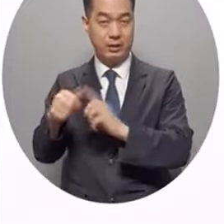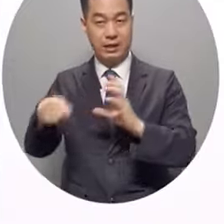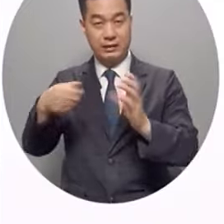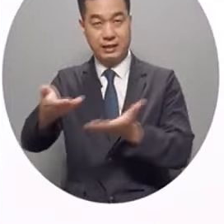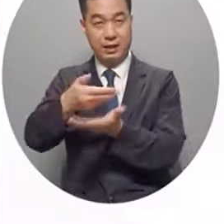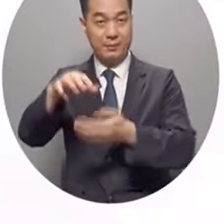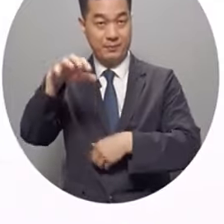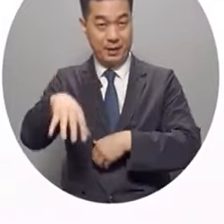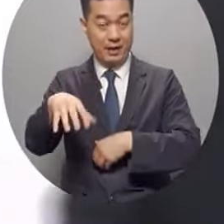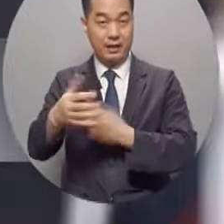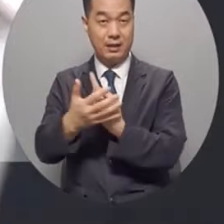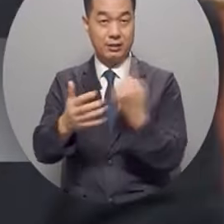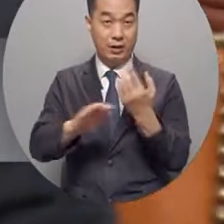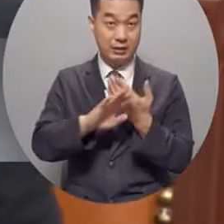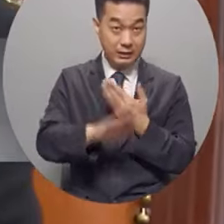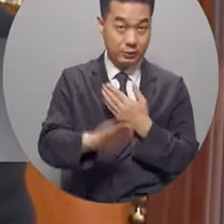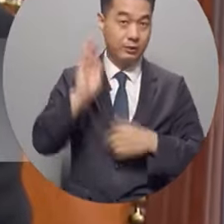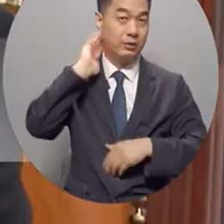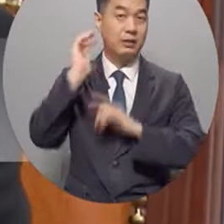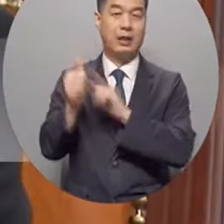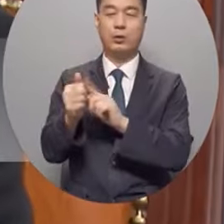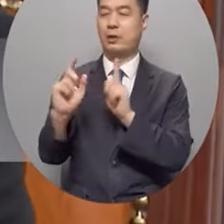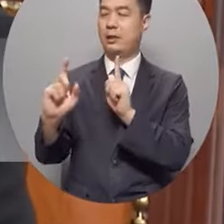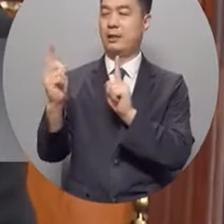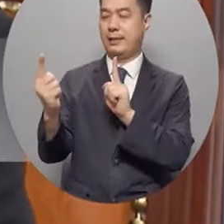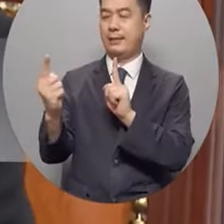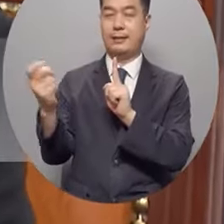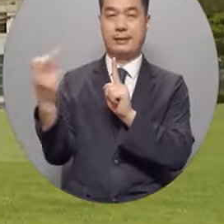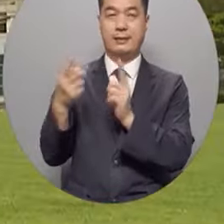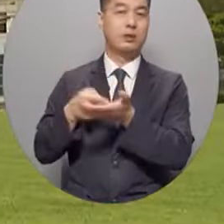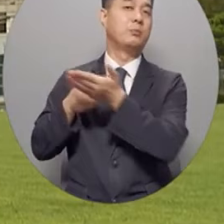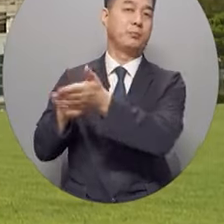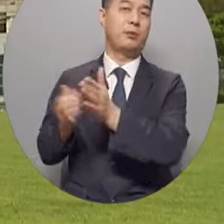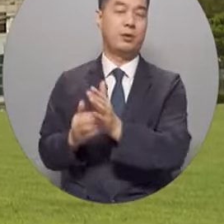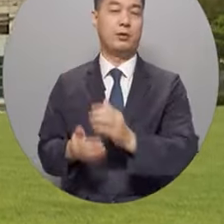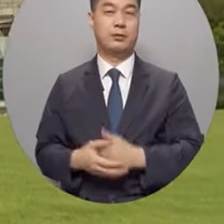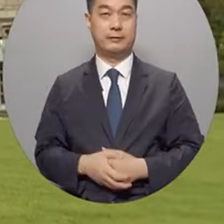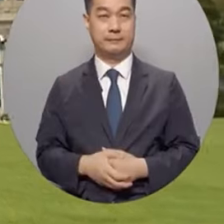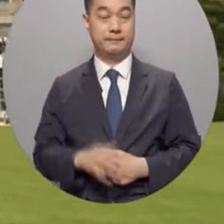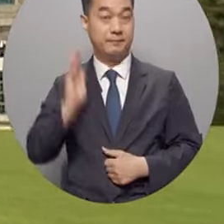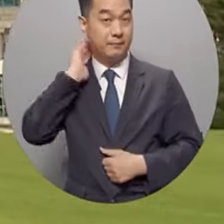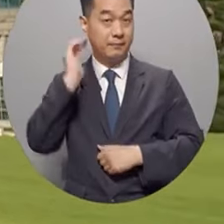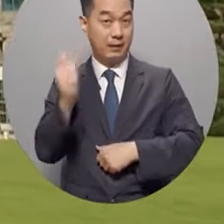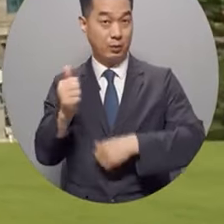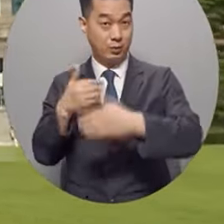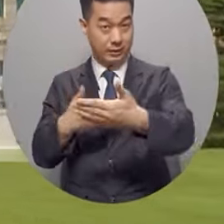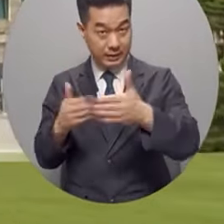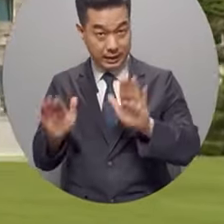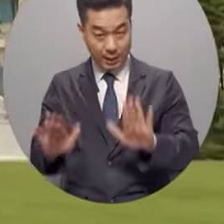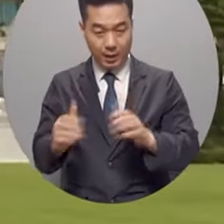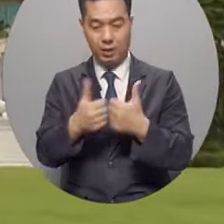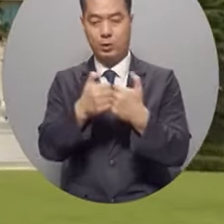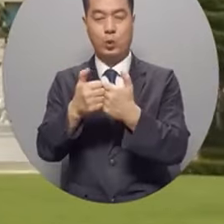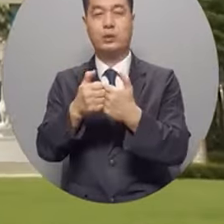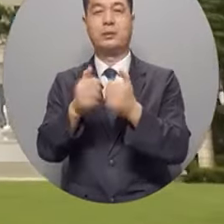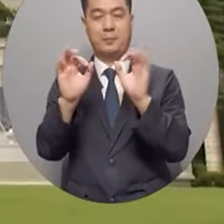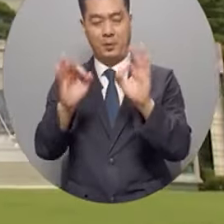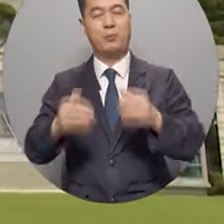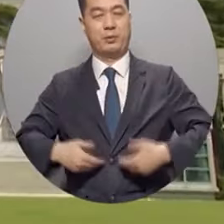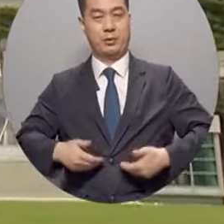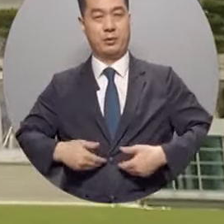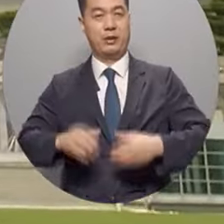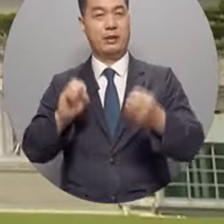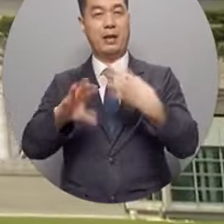홍철호 정무수석에게 대통령과 독대를 다시 요청했습니다 대통령실은 이번에도 논의해 봐야 한다며 답을